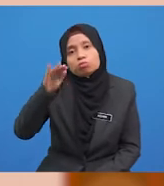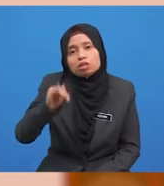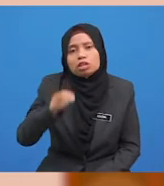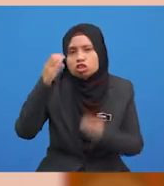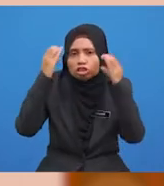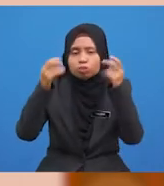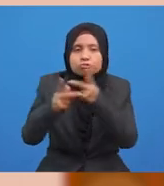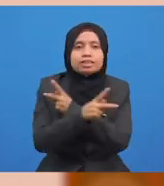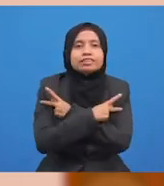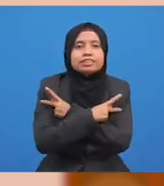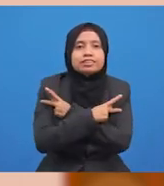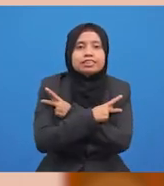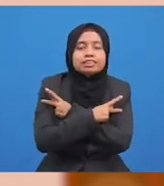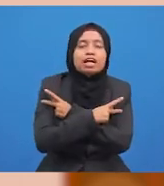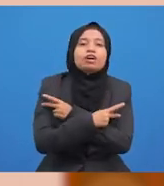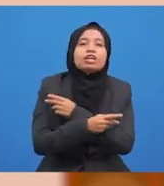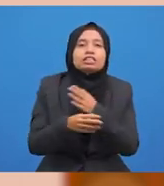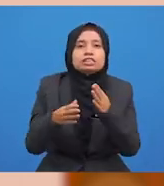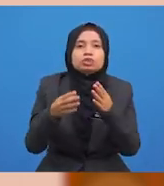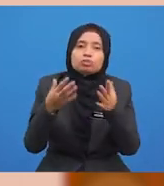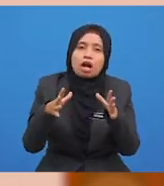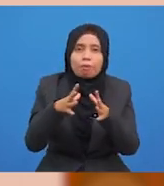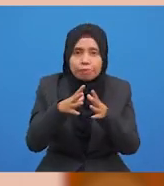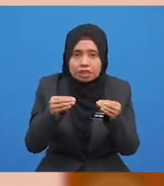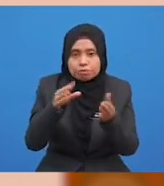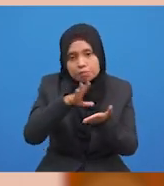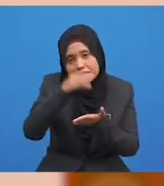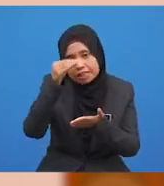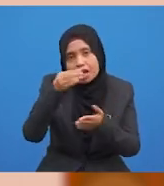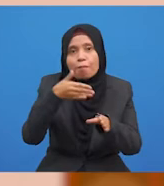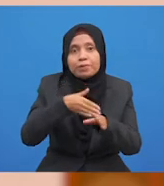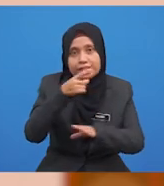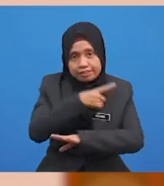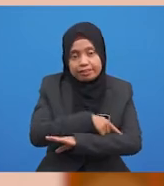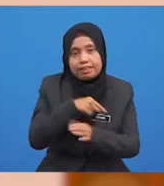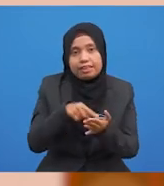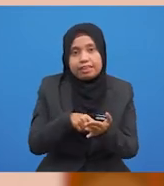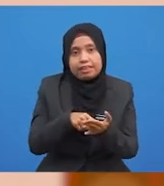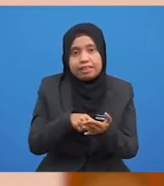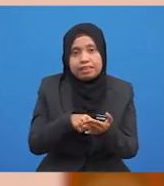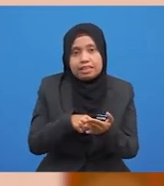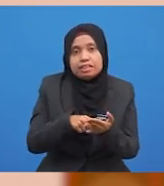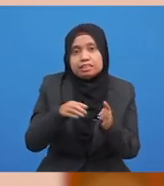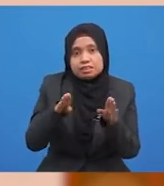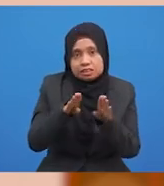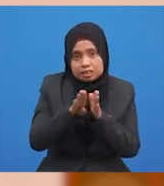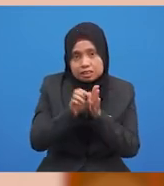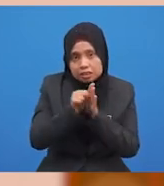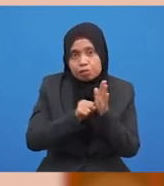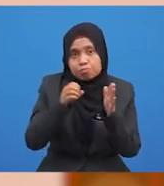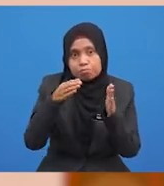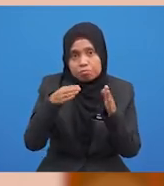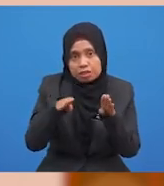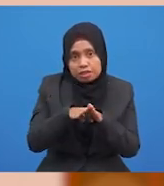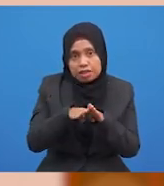Murid-murid yang cikgu kasihi, sekian saja sesi pembelajaran kita pada hari ini. Sebagai rumusan